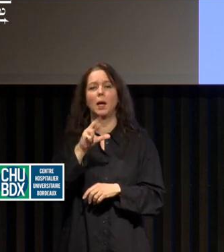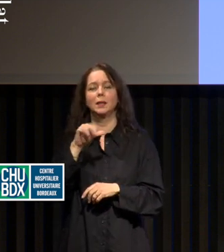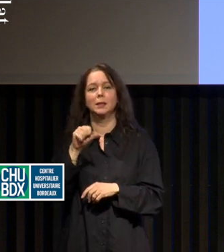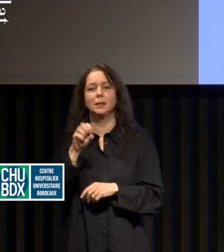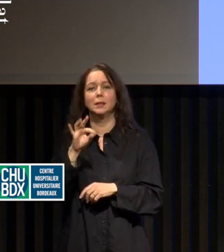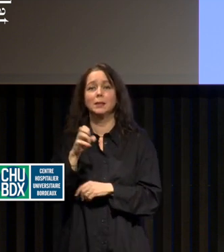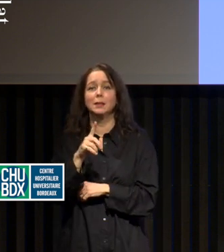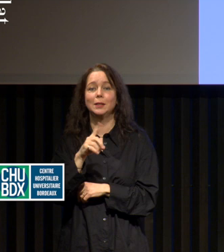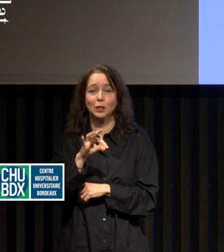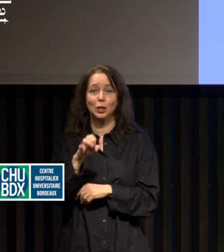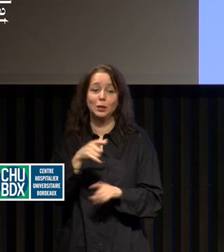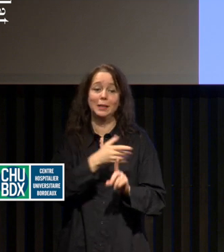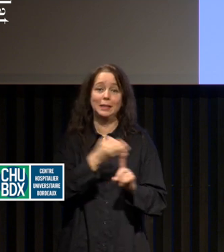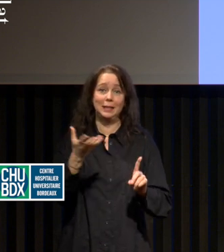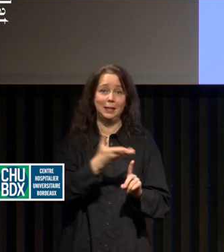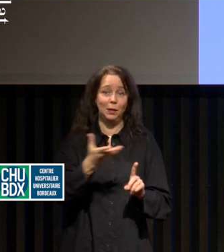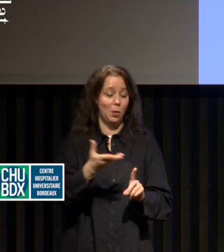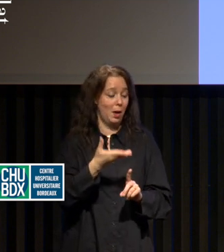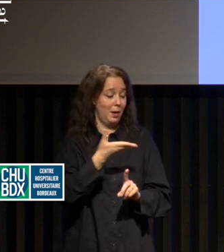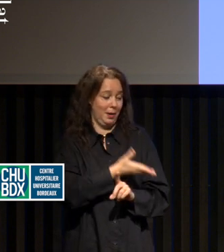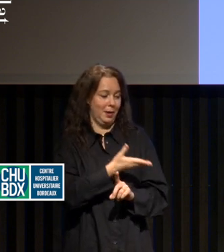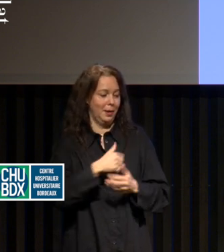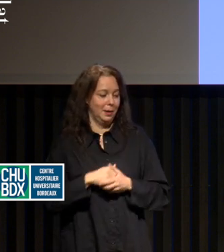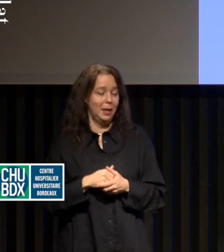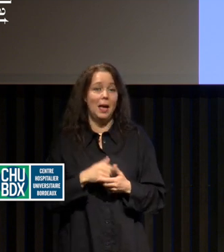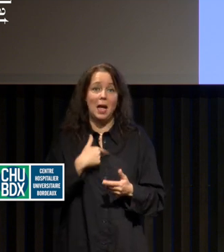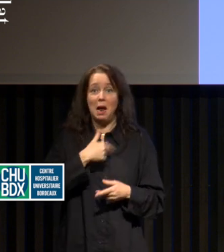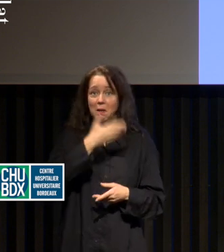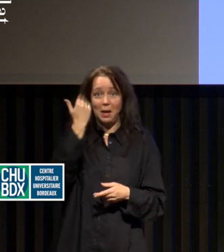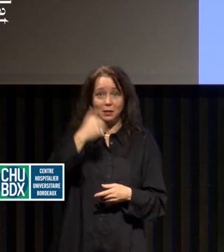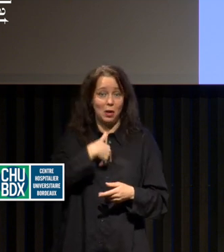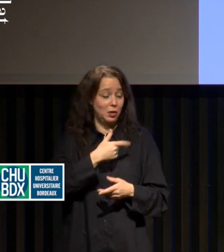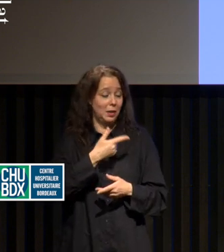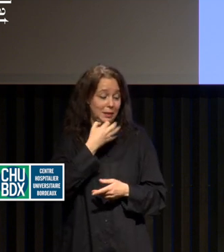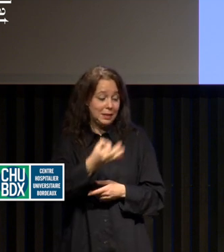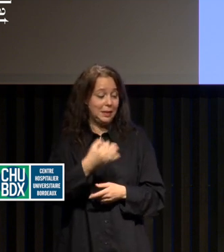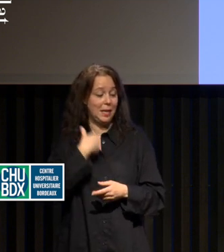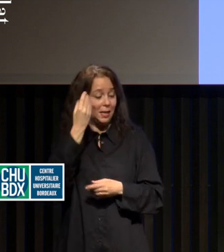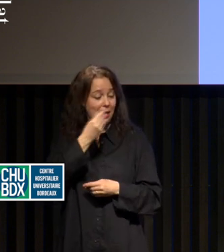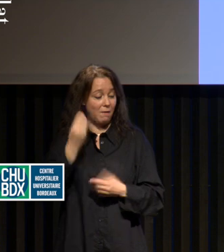L'ignorant affirme, le savant doute, et le sage réfléchit. Terminé.